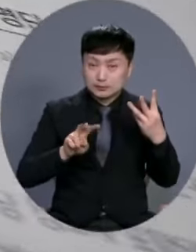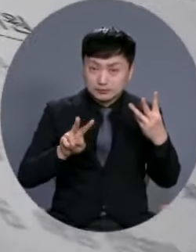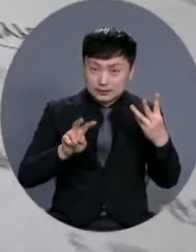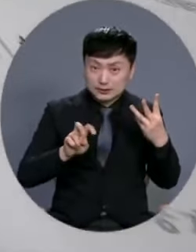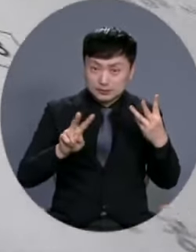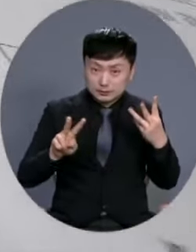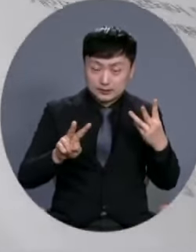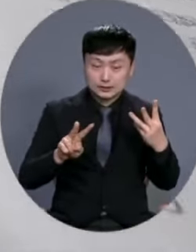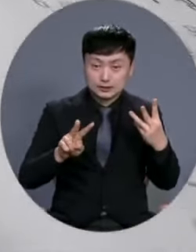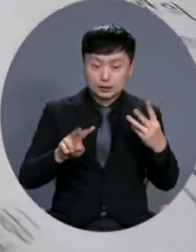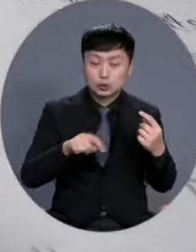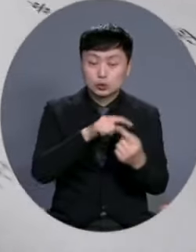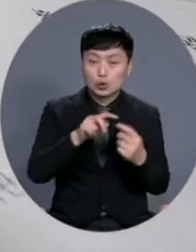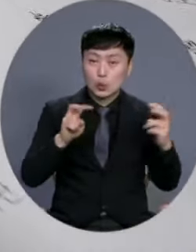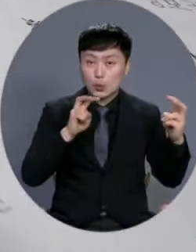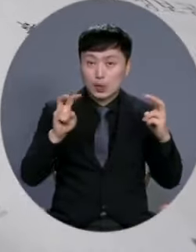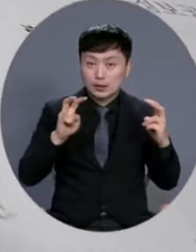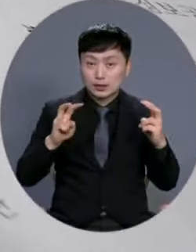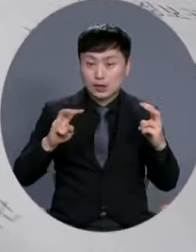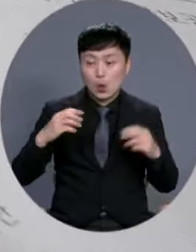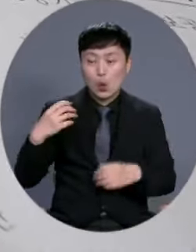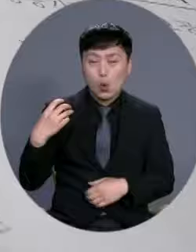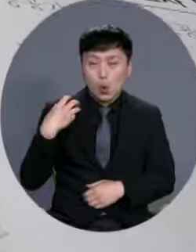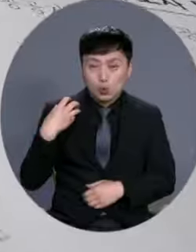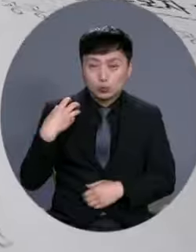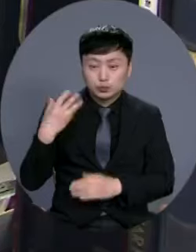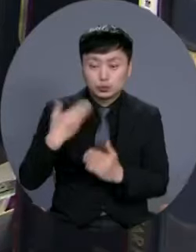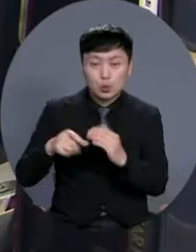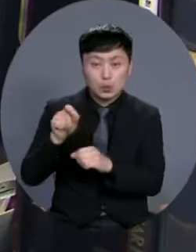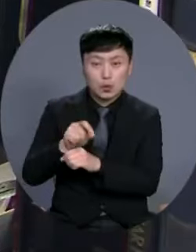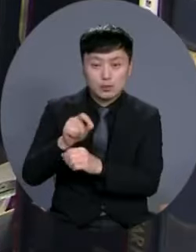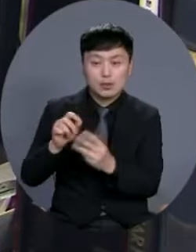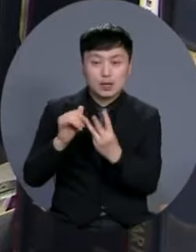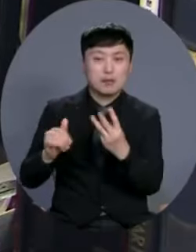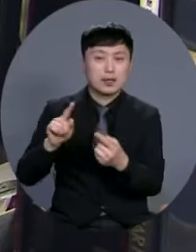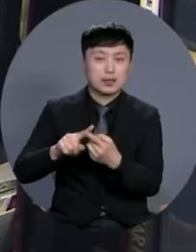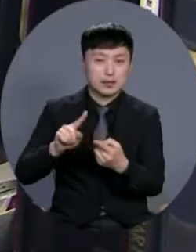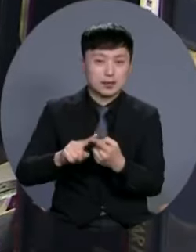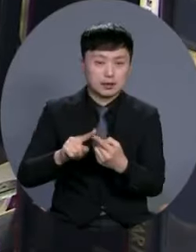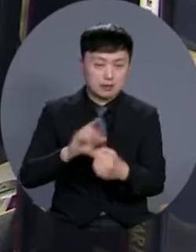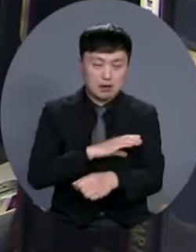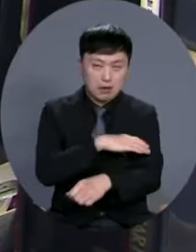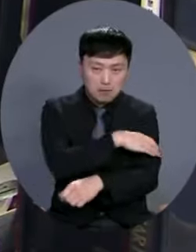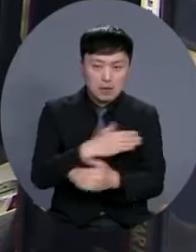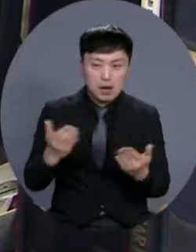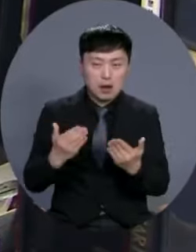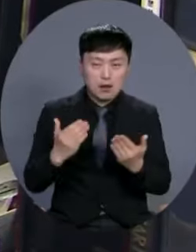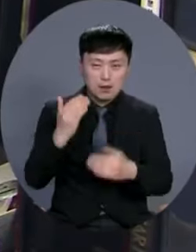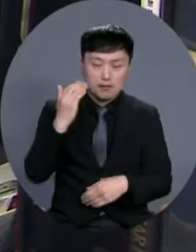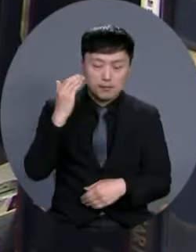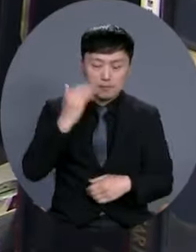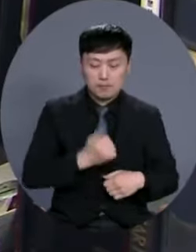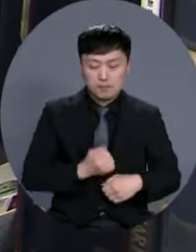정보를 공개하지 않은 대구시 담당 공무원 3명에 대해 직무유기와 직권남용